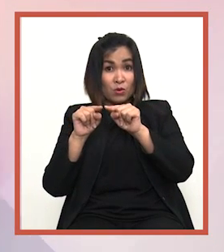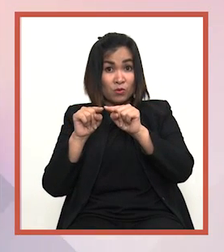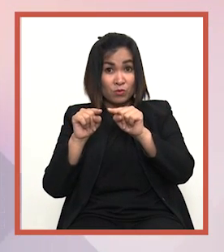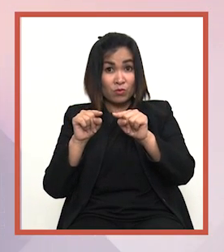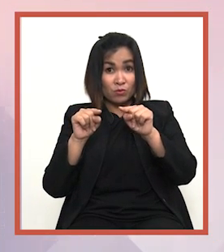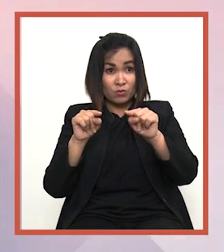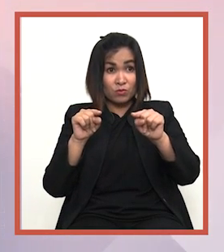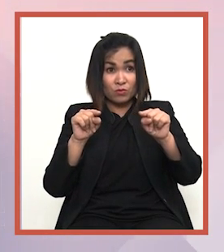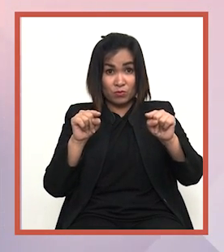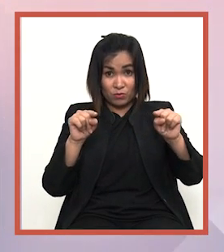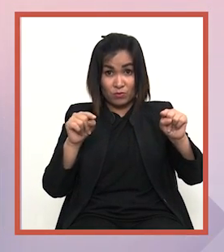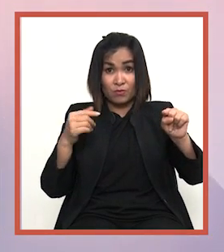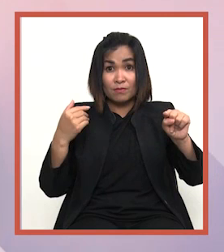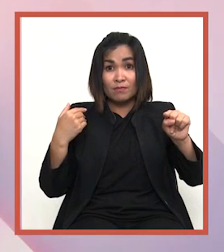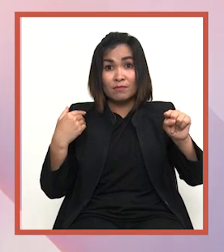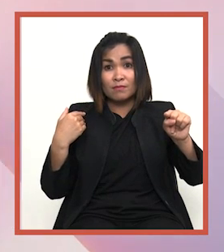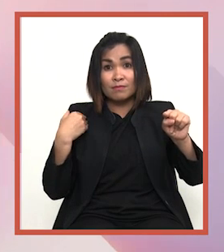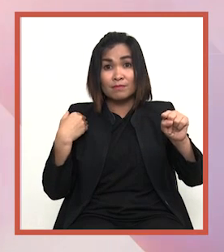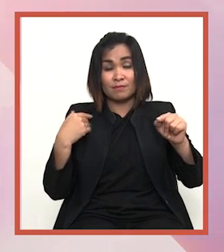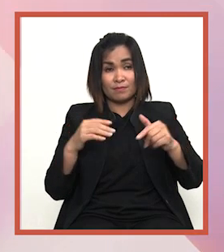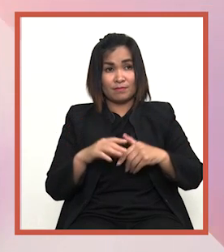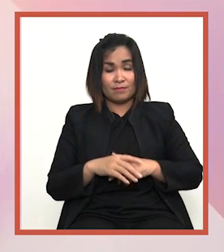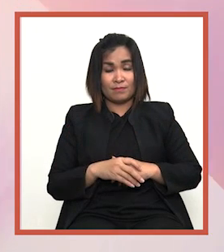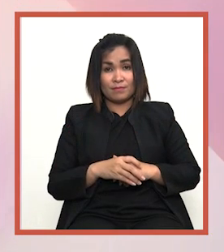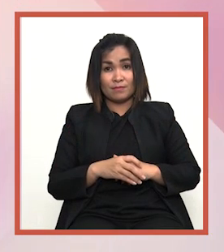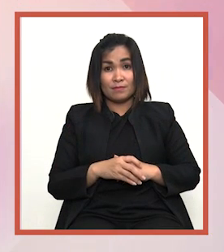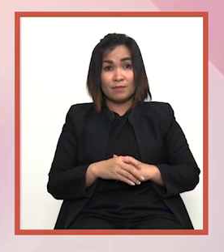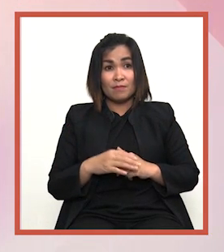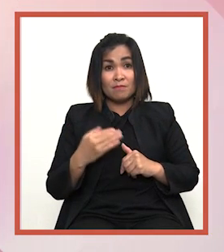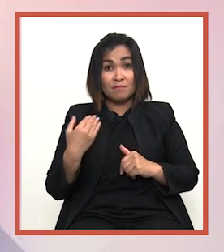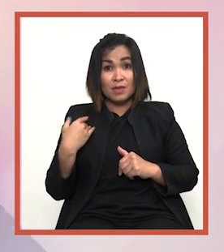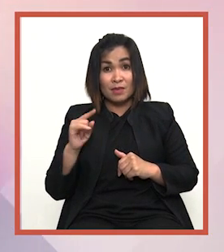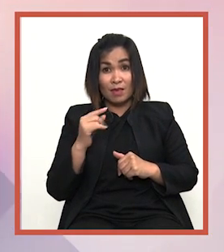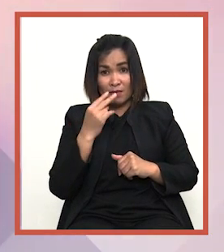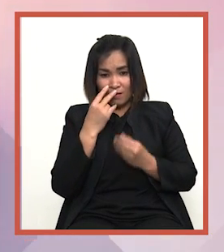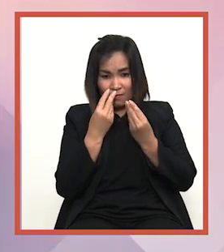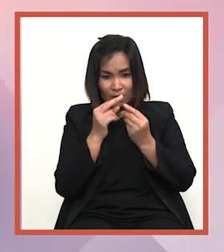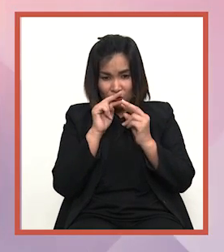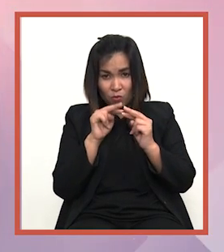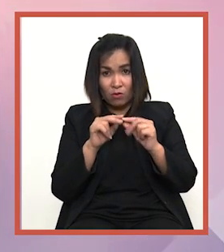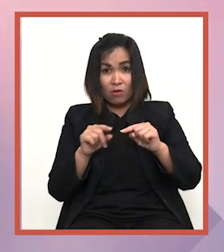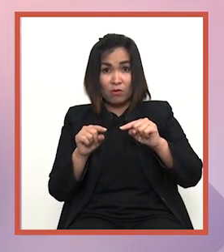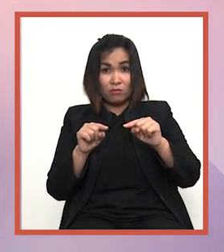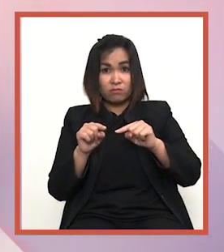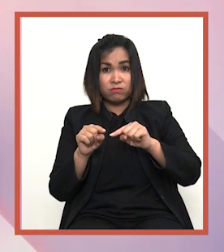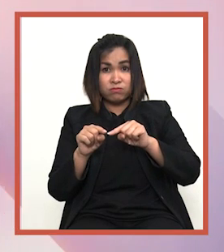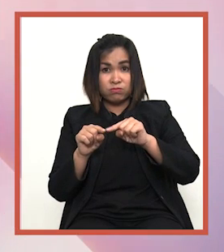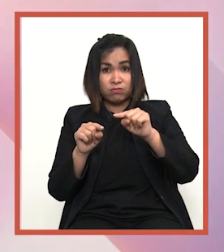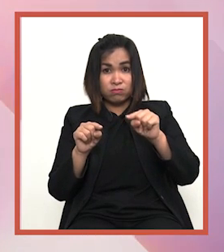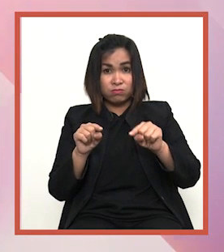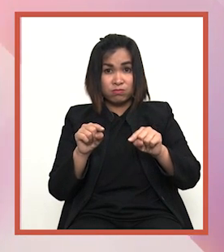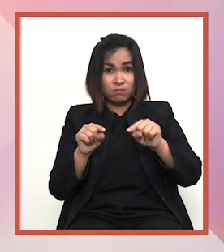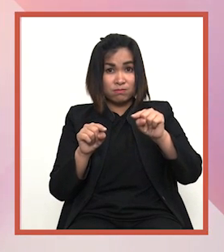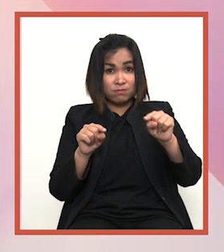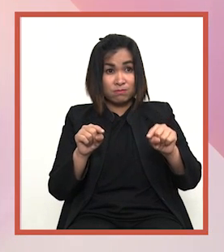เส้นนะครับภายในนะครับก็จะมีนะครับครึ่งวงกลมนะครับอยู่ด้วยกัน3รูปนะครับแล้วก็จะมี